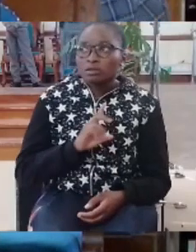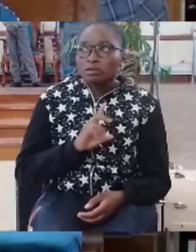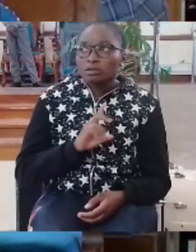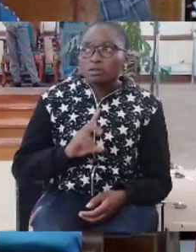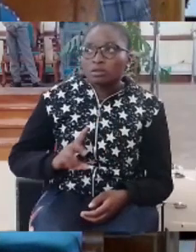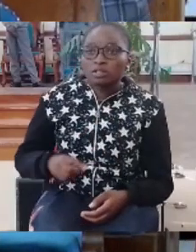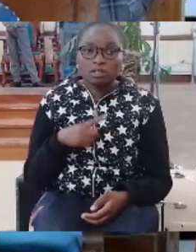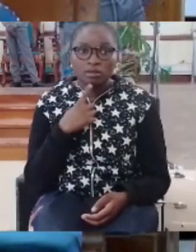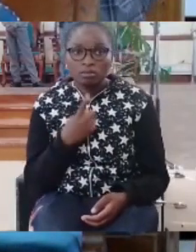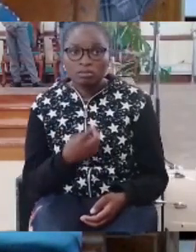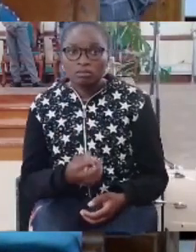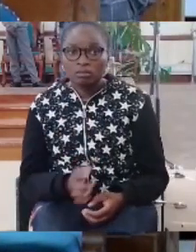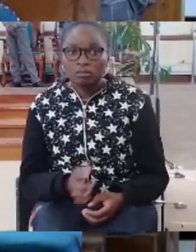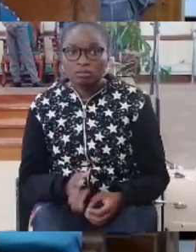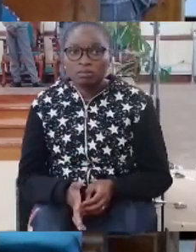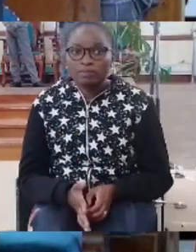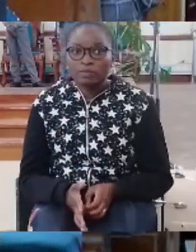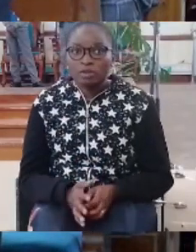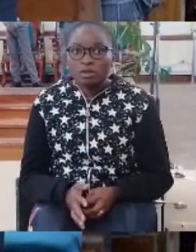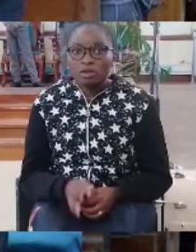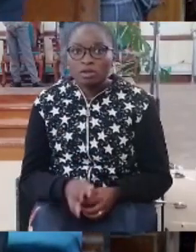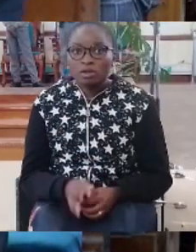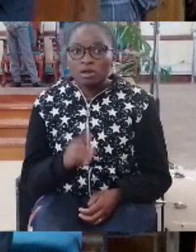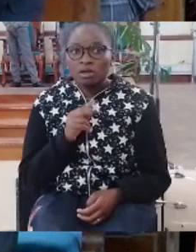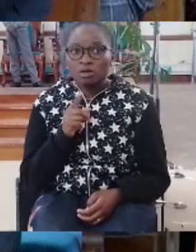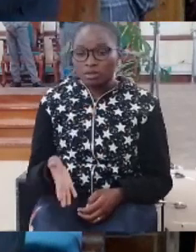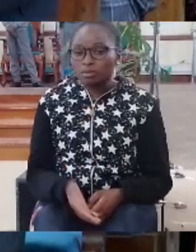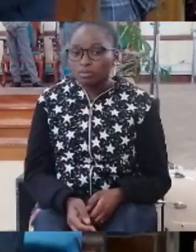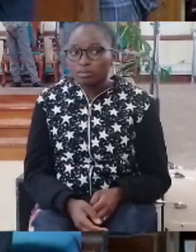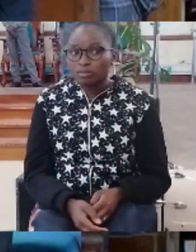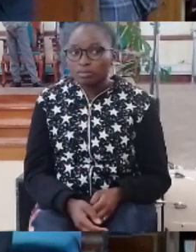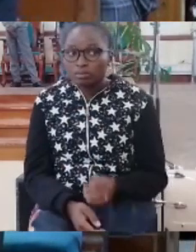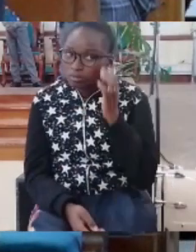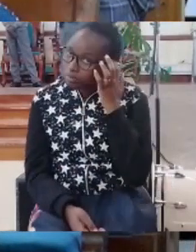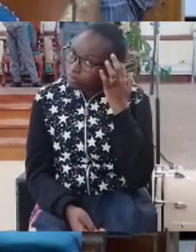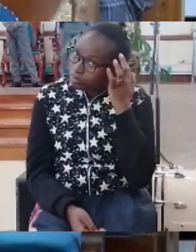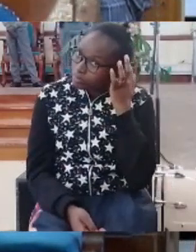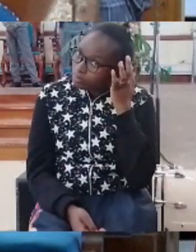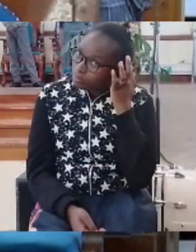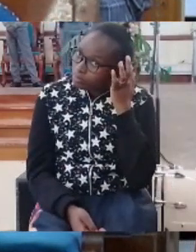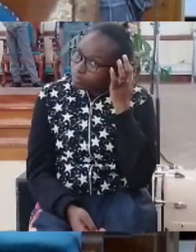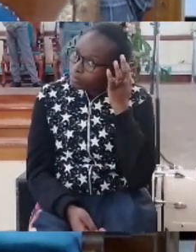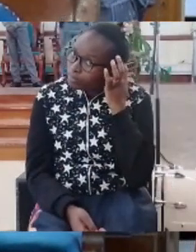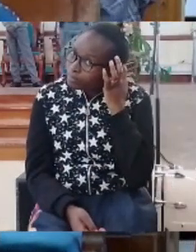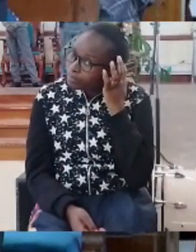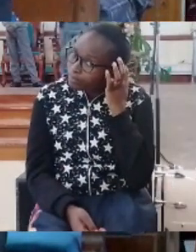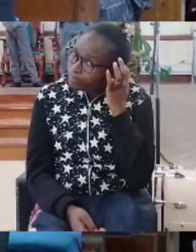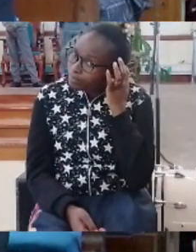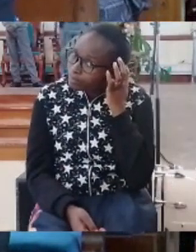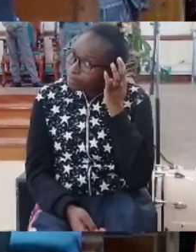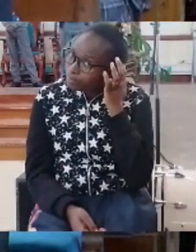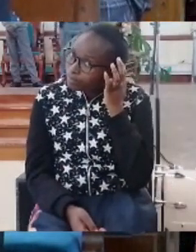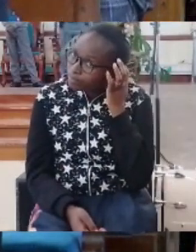murigo waku. Nane gokuwa. Are you there? Are you there? Are you there? Abarari ya guwako